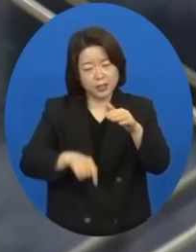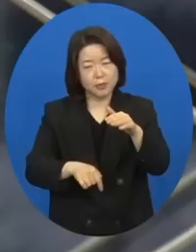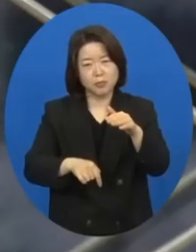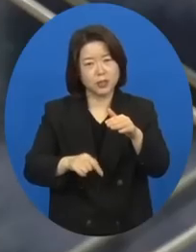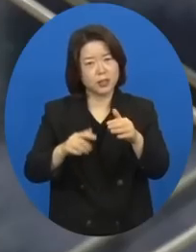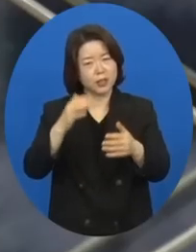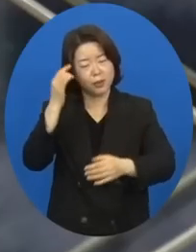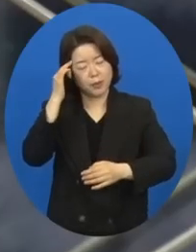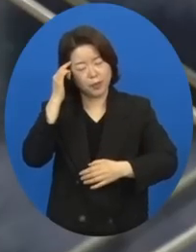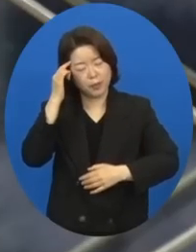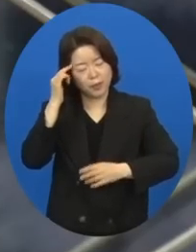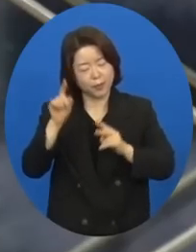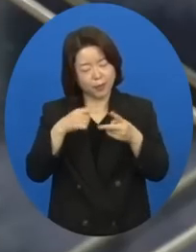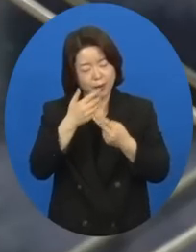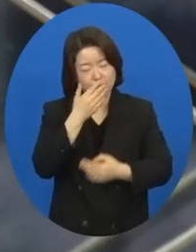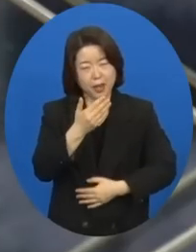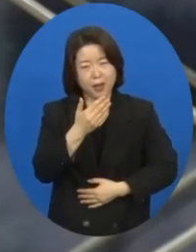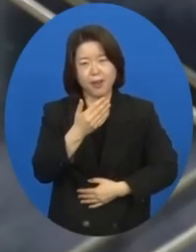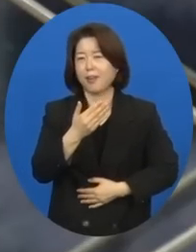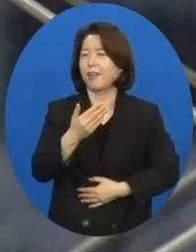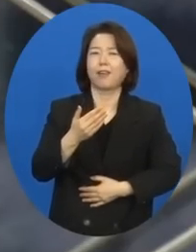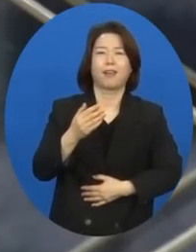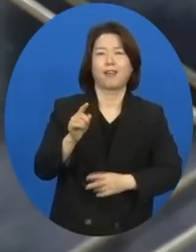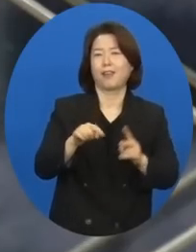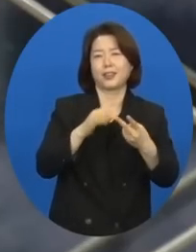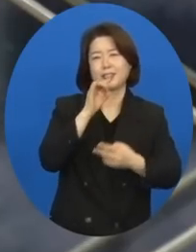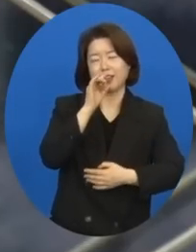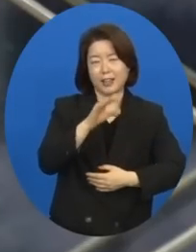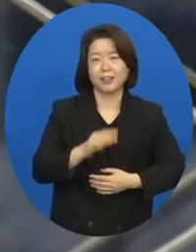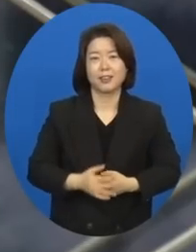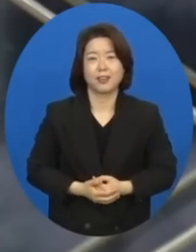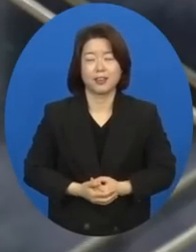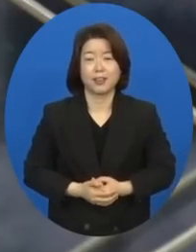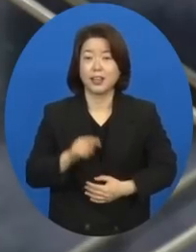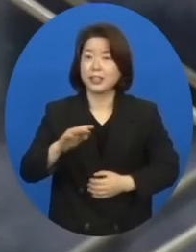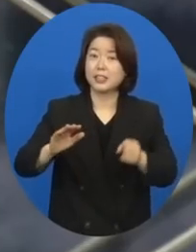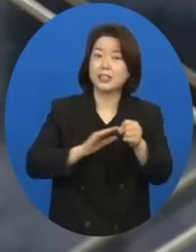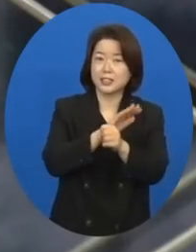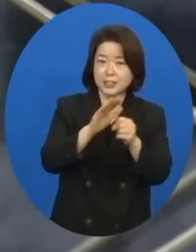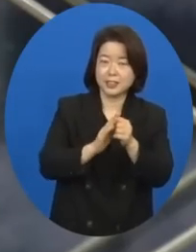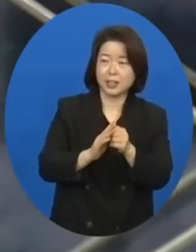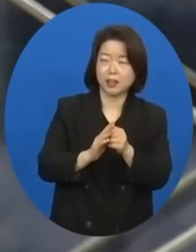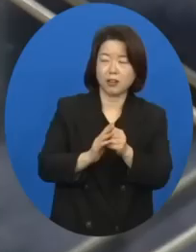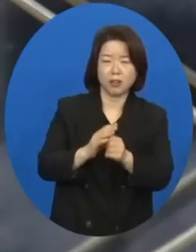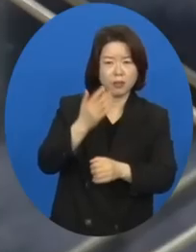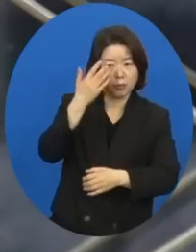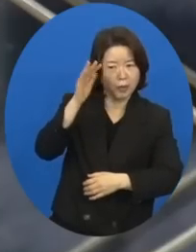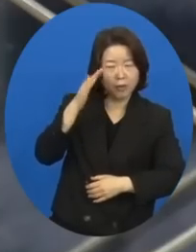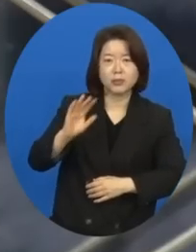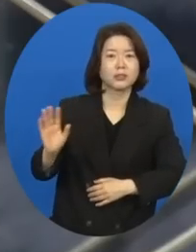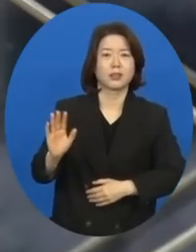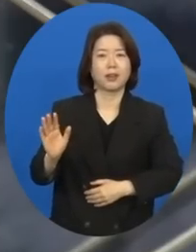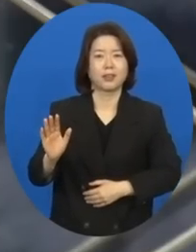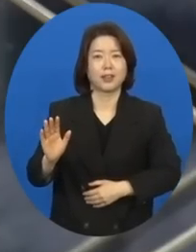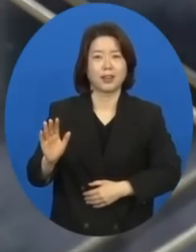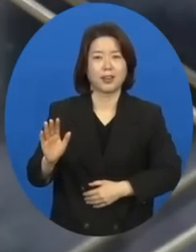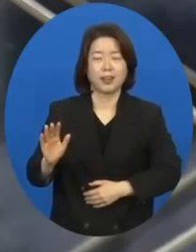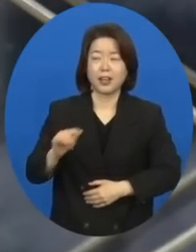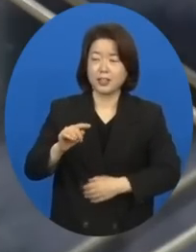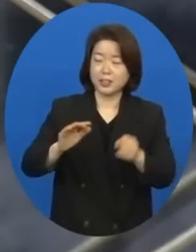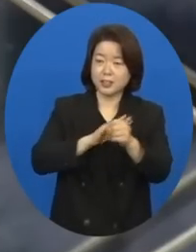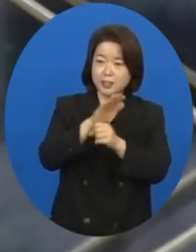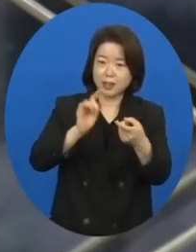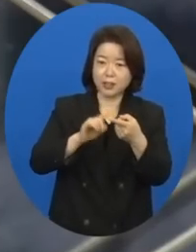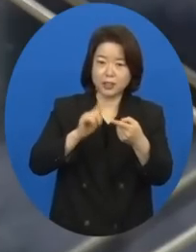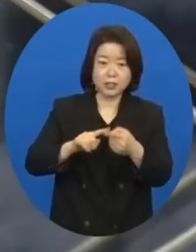있을까요? 말도 안 되는 사랑인 것이죠. 그런데 여러분, 이 사랑이 낯설지가 않아요. 우리가 이 사랑을 참 많이